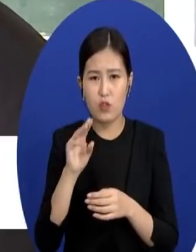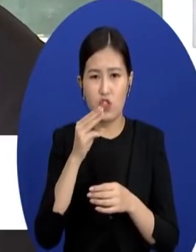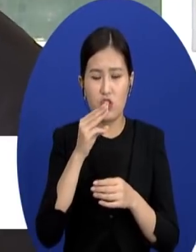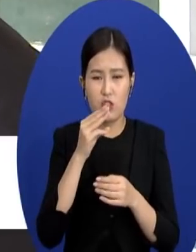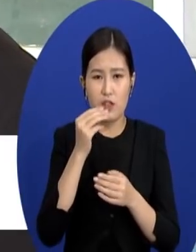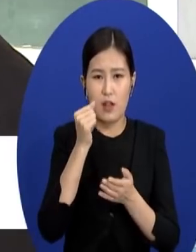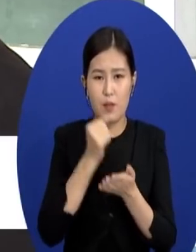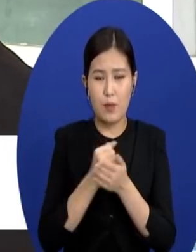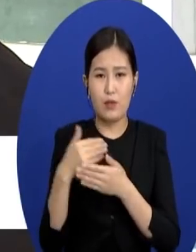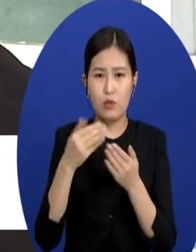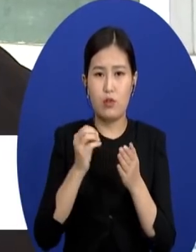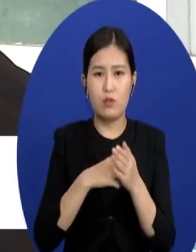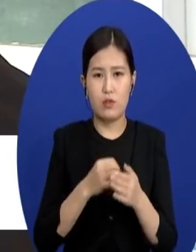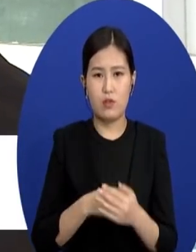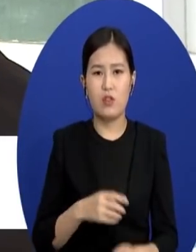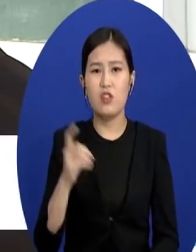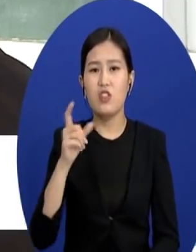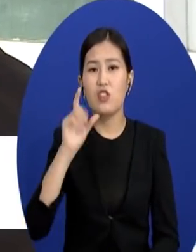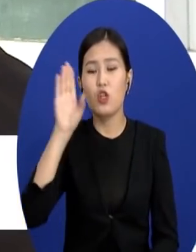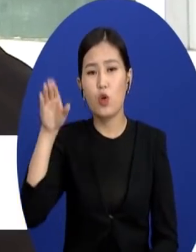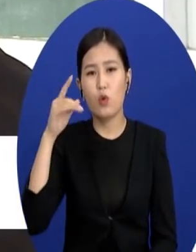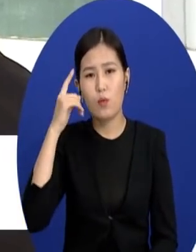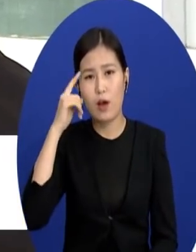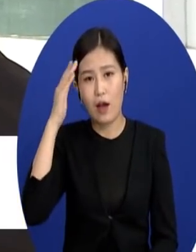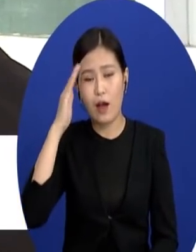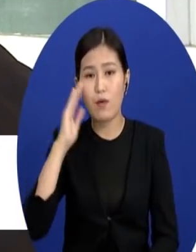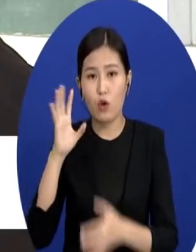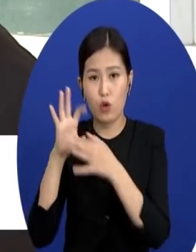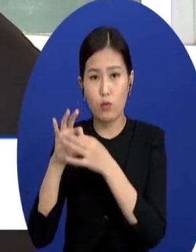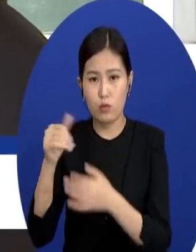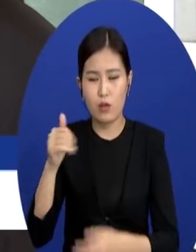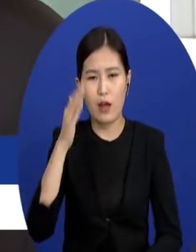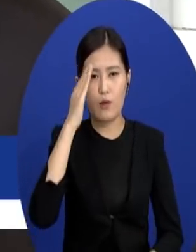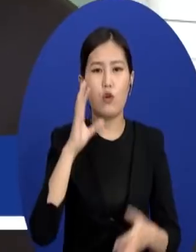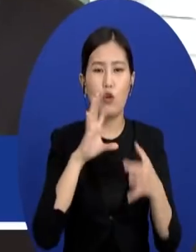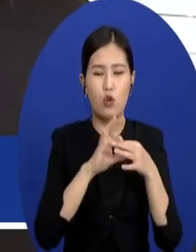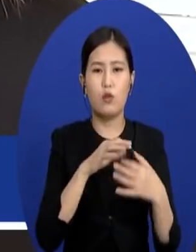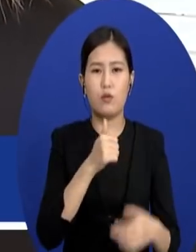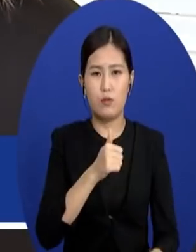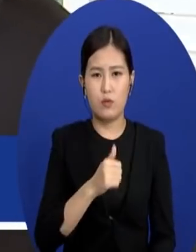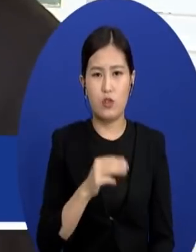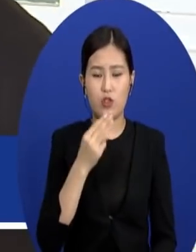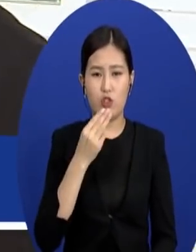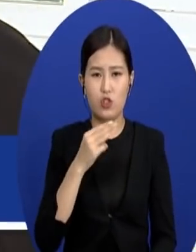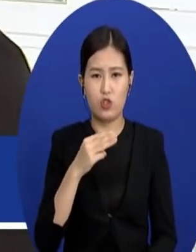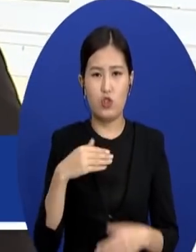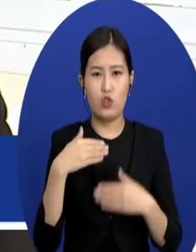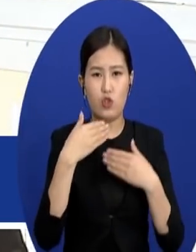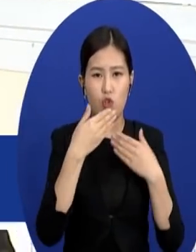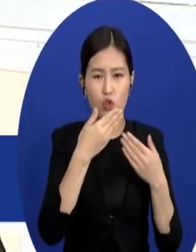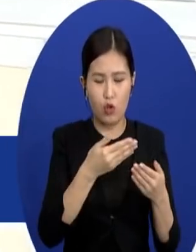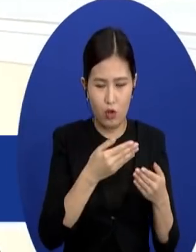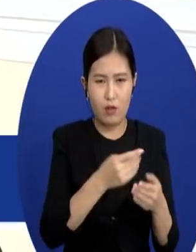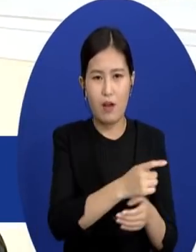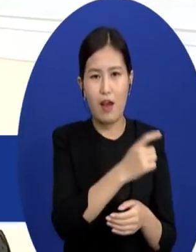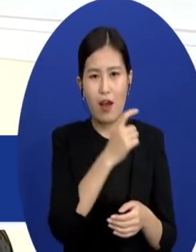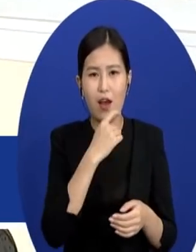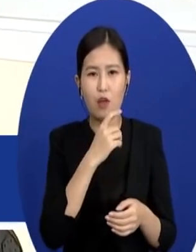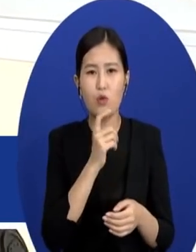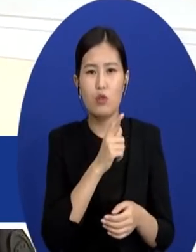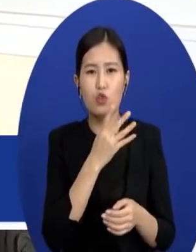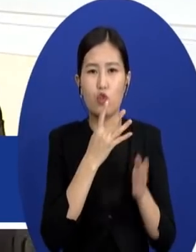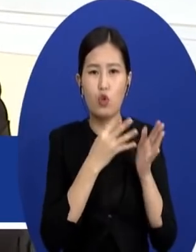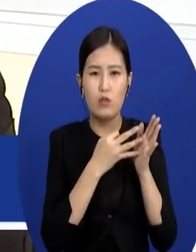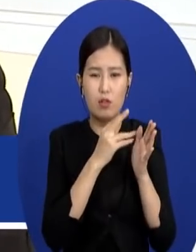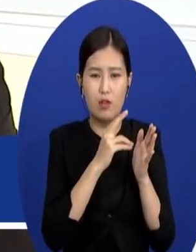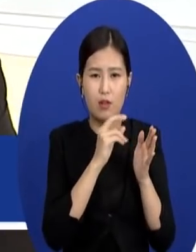Шинжилгээ өглөө орон хизээ ер нутг буцах гэсэн төлөвлөгөөтэй. Аав ээж хоёрын холбоотой байна. Холбоотойгоо шинжилгээ өгөөд ер нь 20 гарснаас хойш 48 цагийн дараа